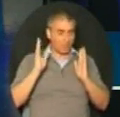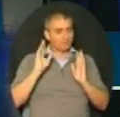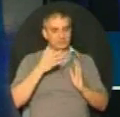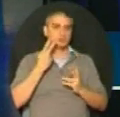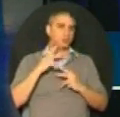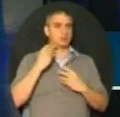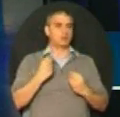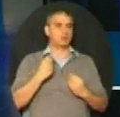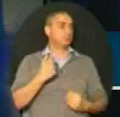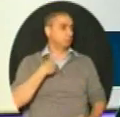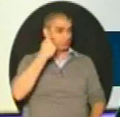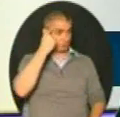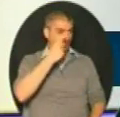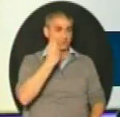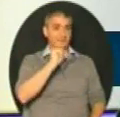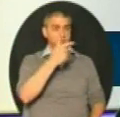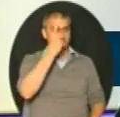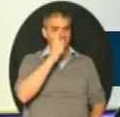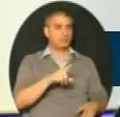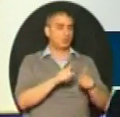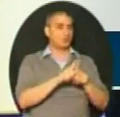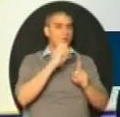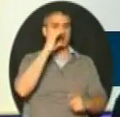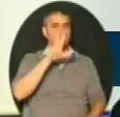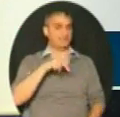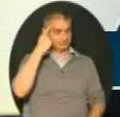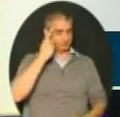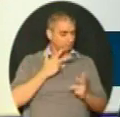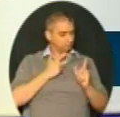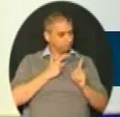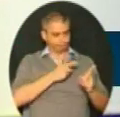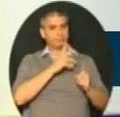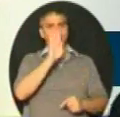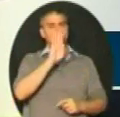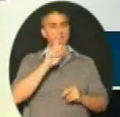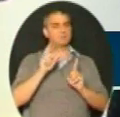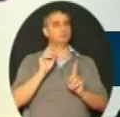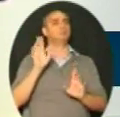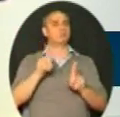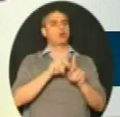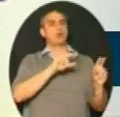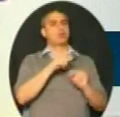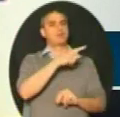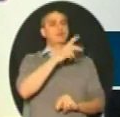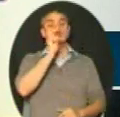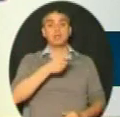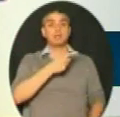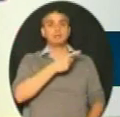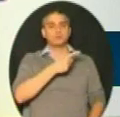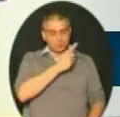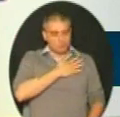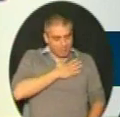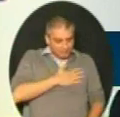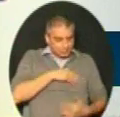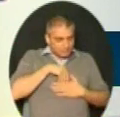צריך להיות הרבה יותר טוב. אז אני חושב, דבר ראשון, הוא צריך, כמו שקץ ידע לעמוד מול ביבי ולשים אותו במקום, אותו דבר גם הוא צריך להיות מסוגל